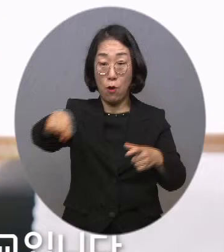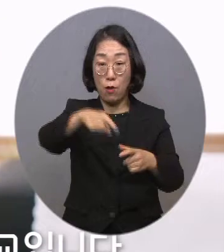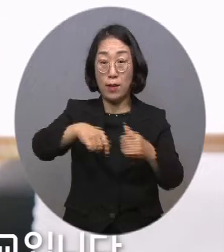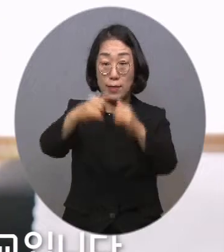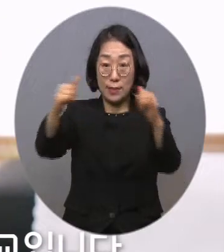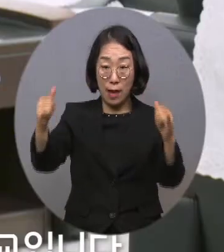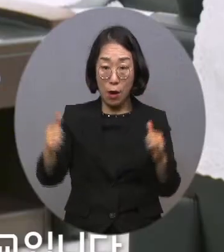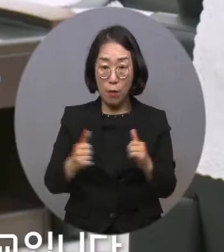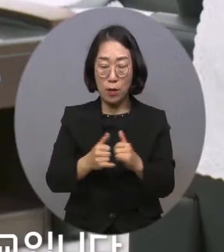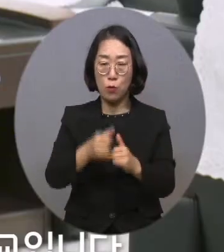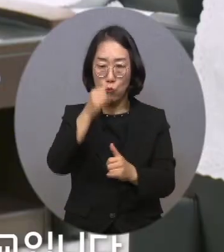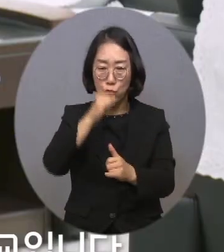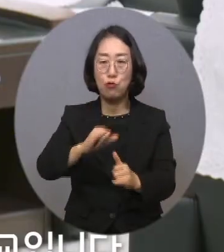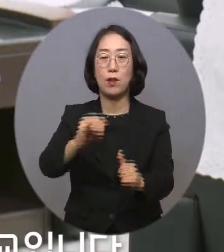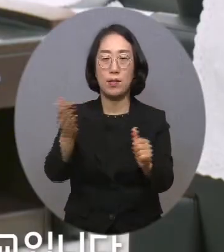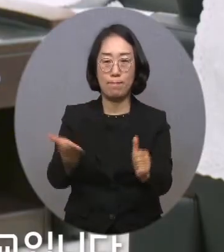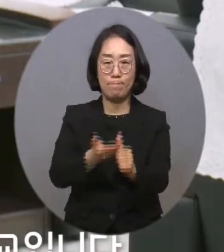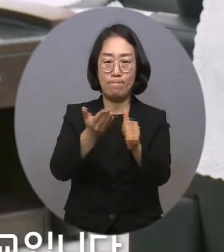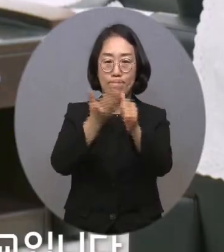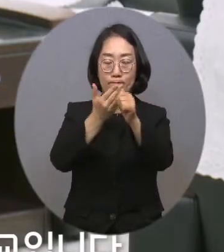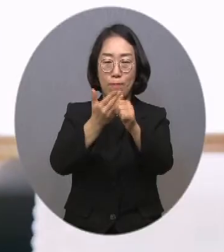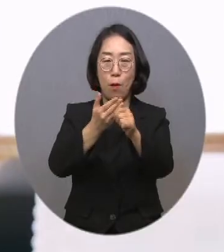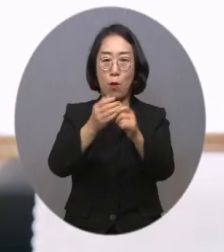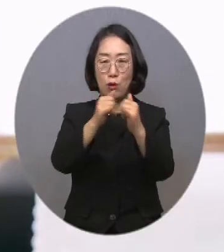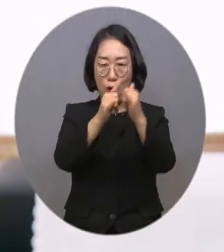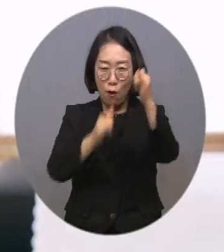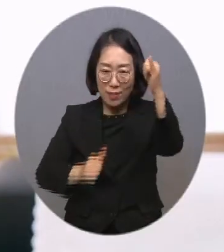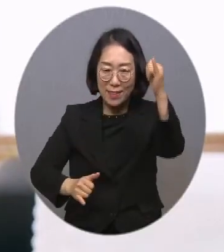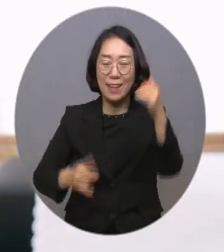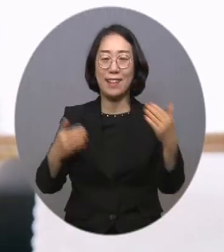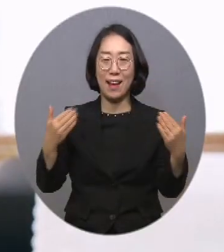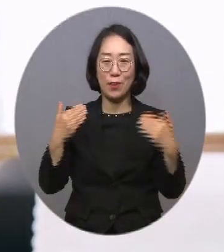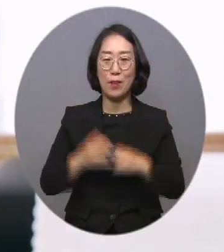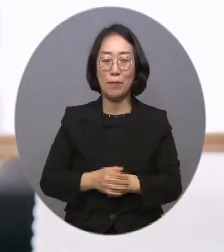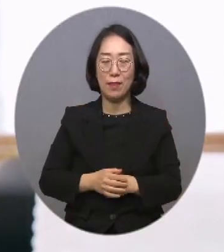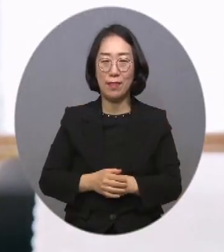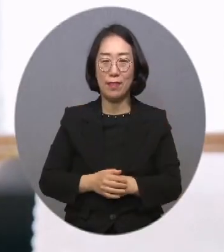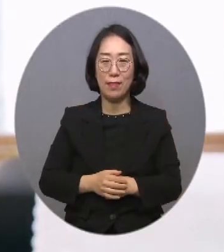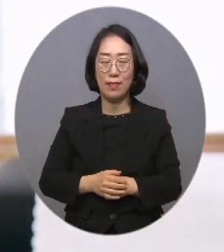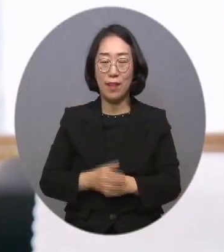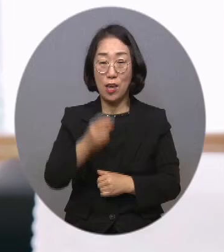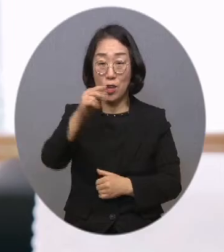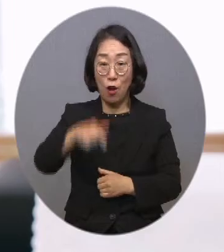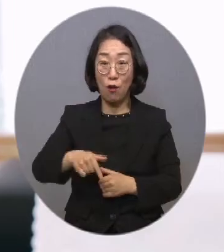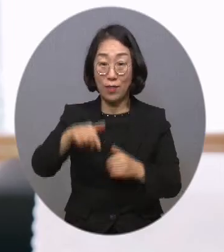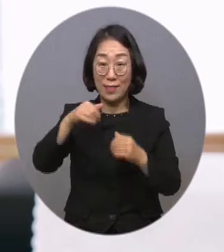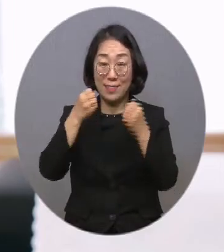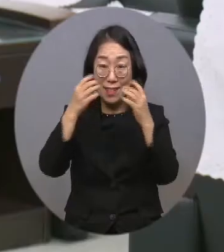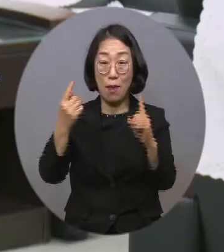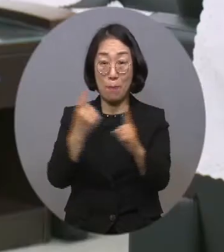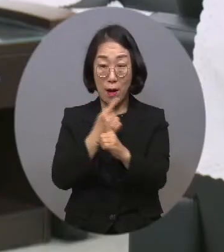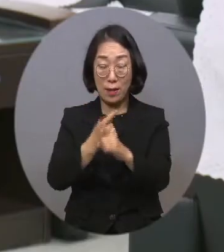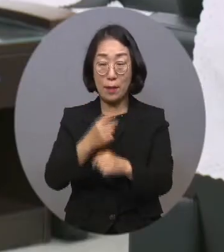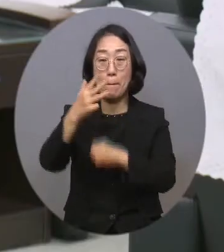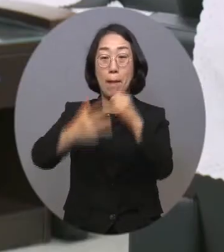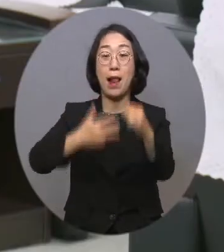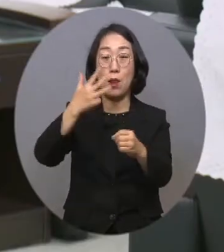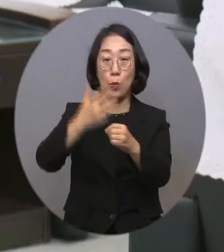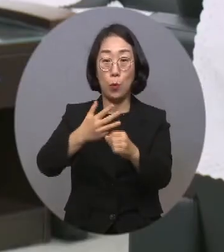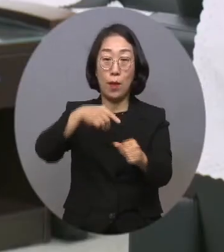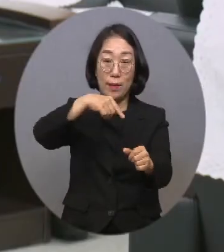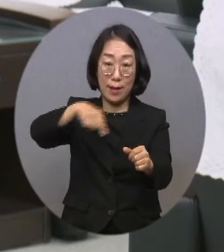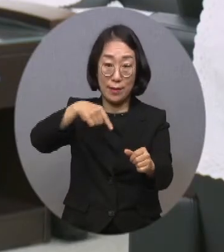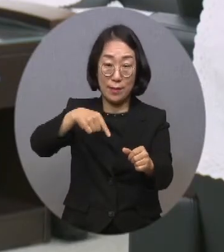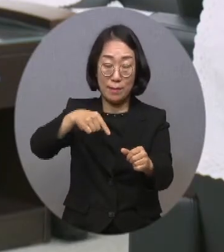인재를 배출해온 전통 있는 학교입니다. 올해로 혁신학교 8년차를 지나고 있는데요. 학교 교육